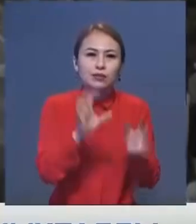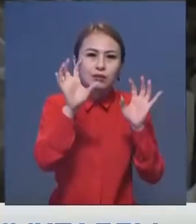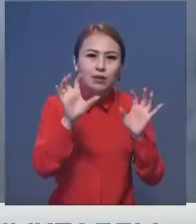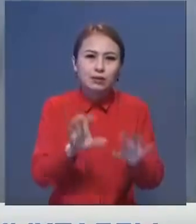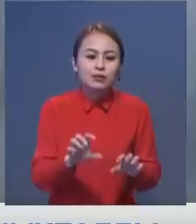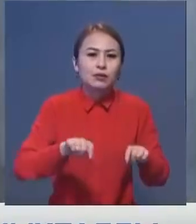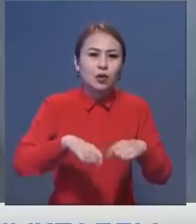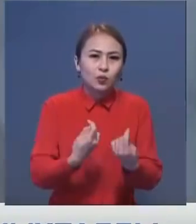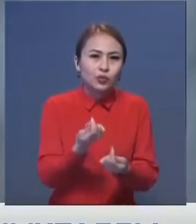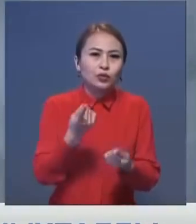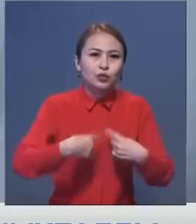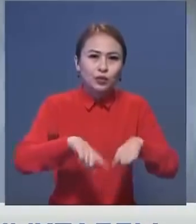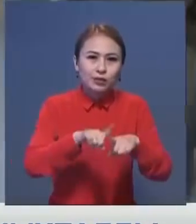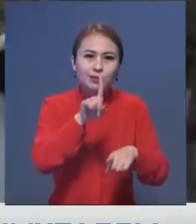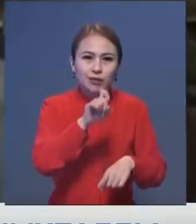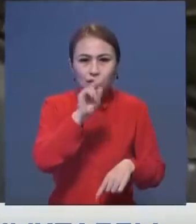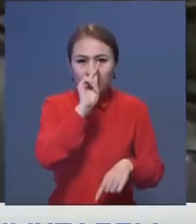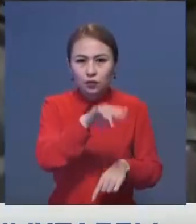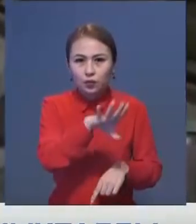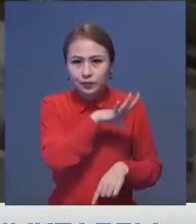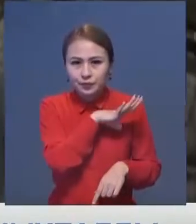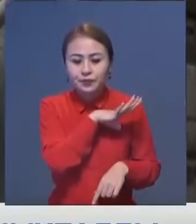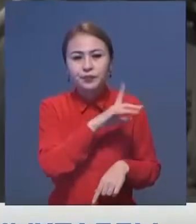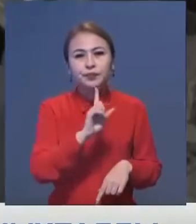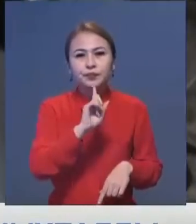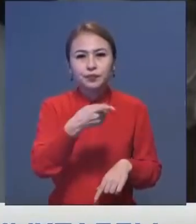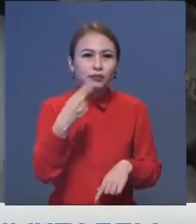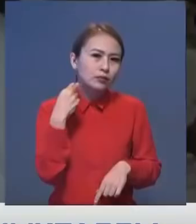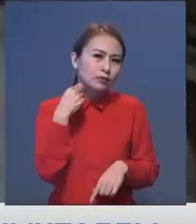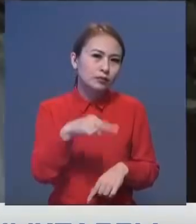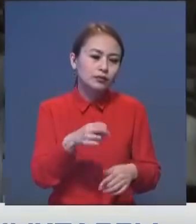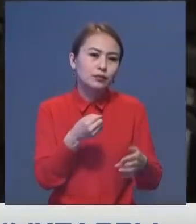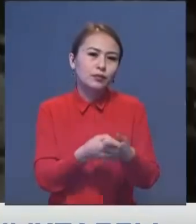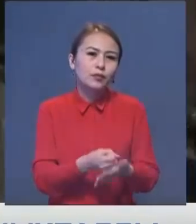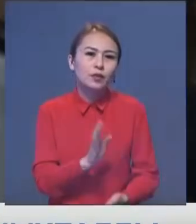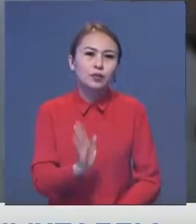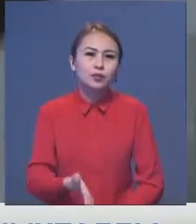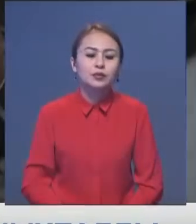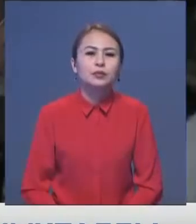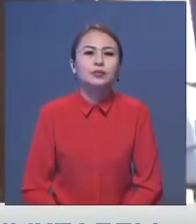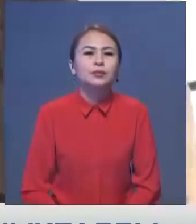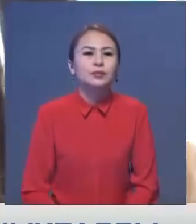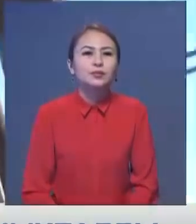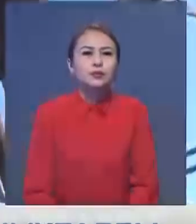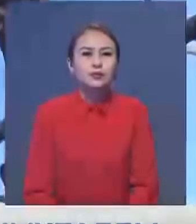заңсыз кәсіпкерлікті ұйымдастырғаны үшін кінәлі деп тауып, бір жылға бас бостандығынан айырды.